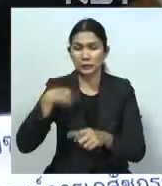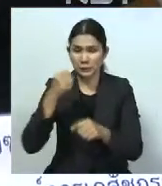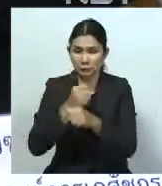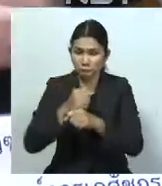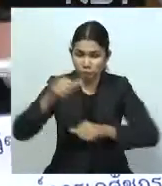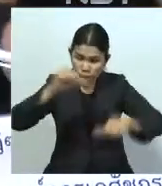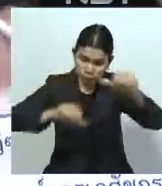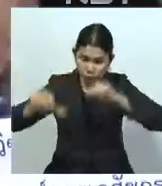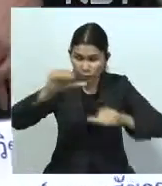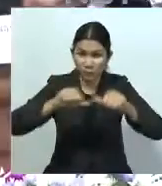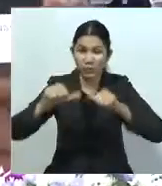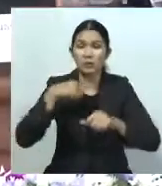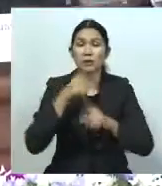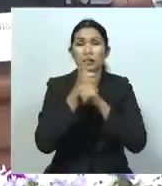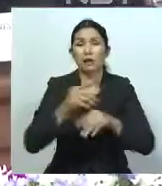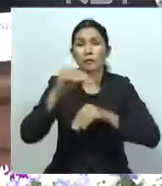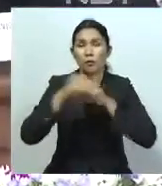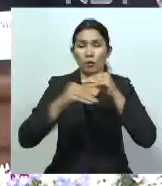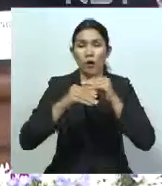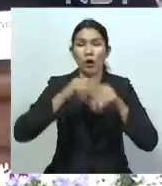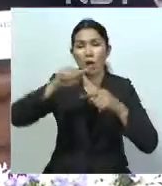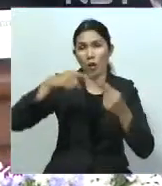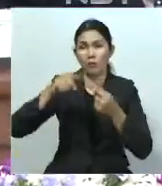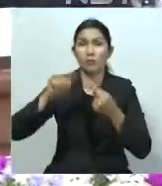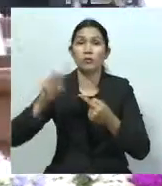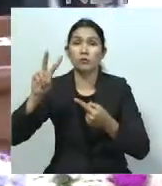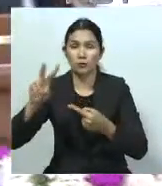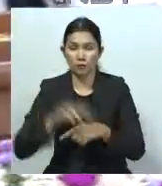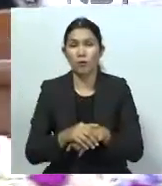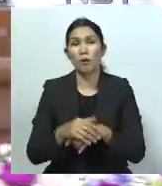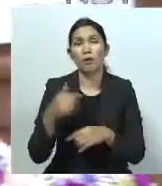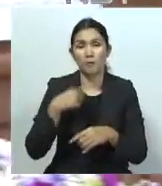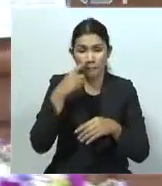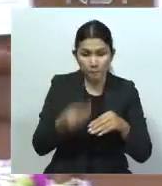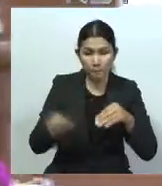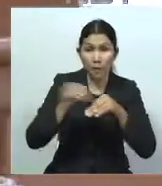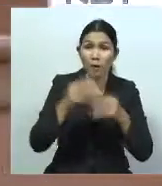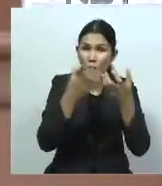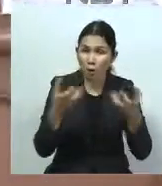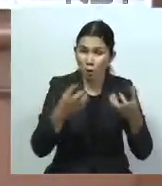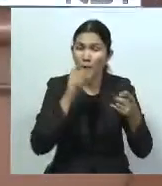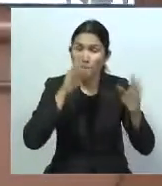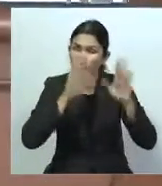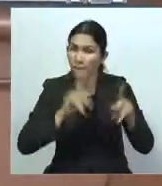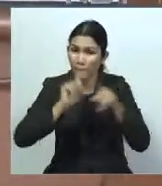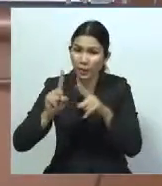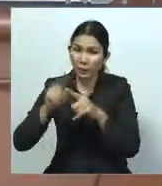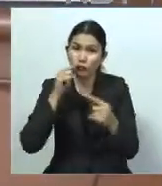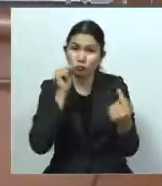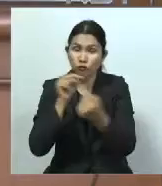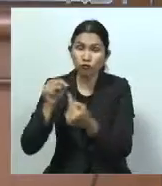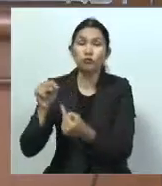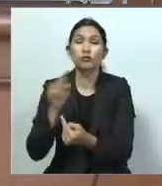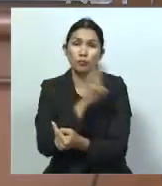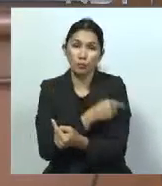ารสกัดจากกัญชาตามโครงการระยะที่2ได้นอกจากนี้จะเพิ่มรูปแบบของผลิตภัณฑ์ให้มีความหลากหลายเหมาะสมกับความต้องการทางการ